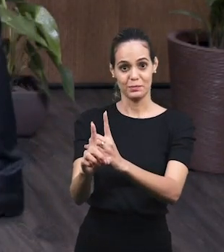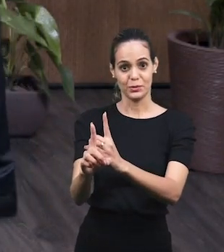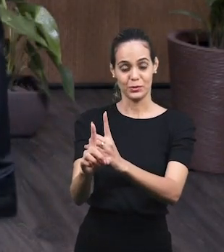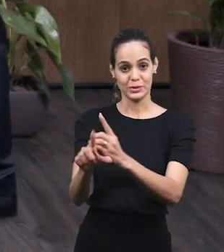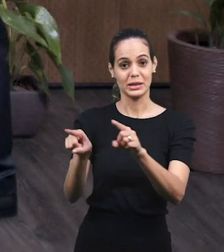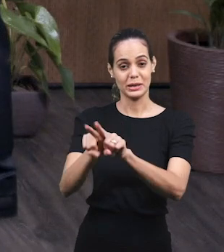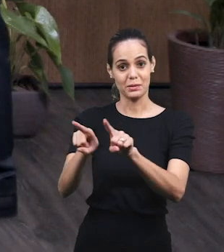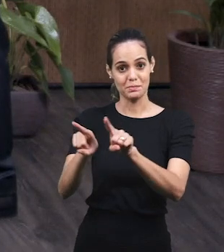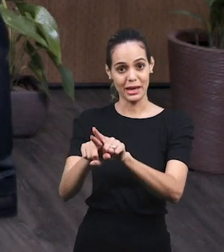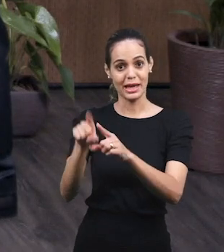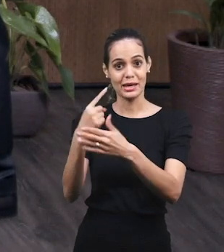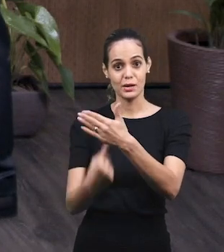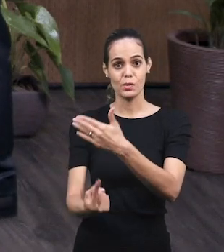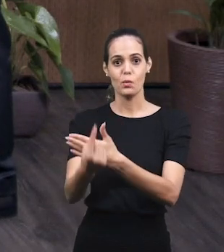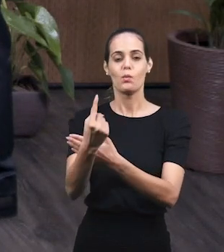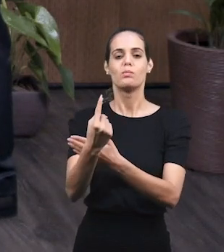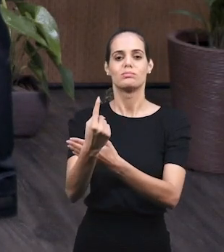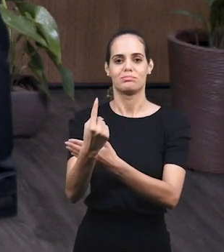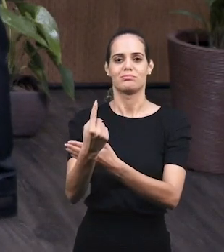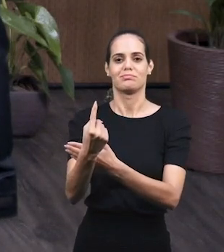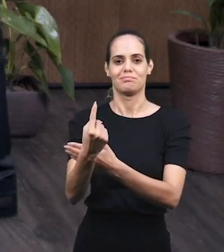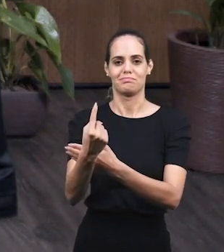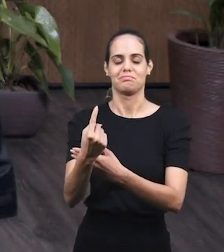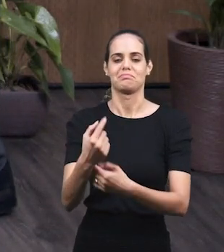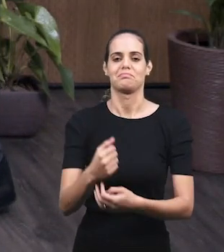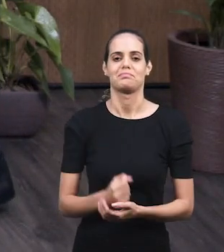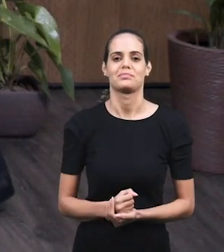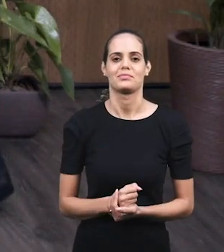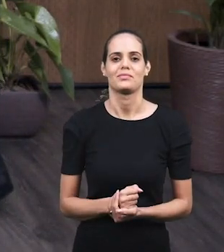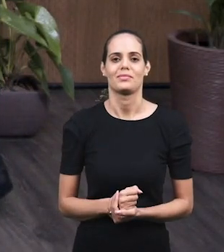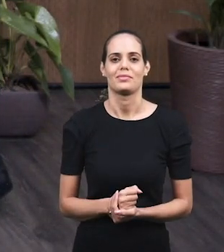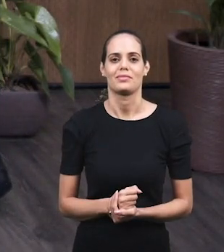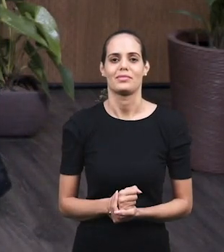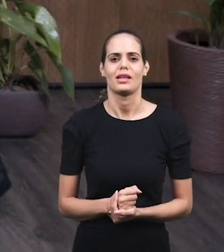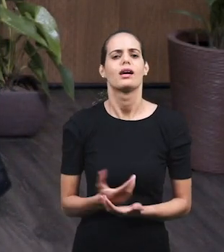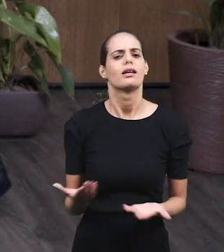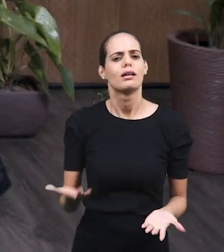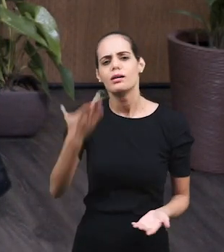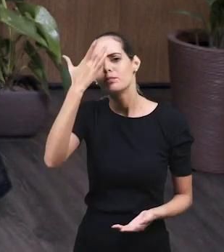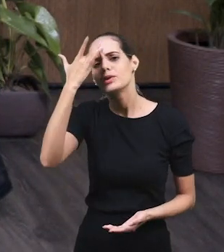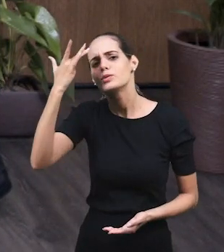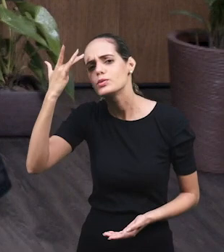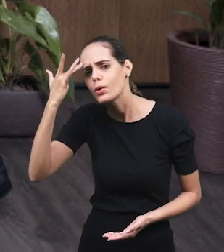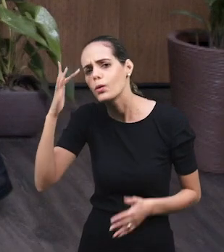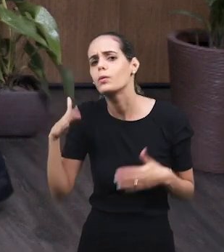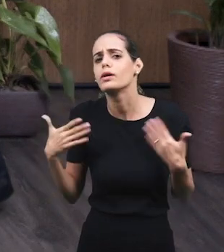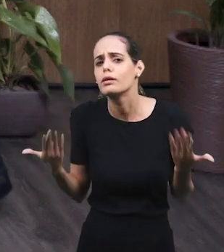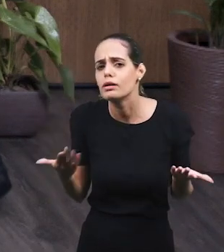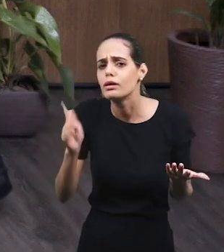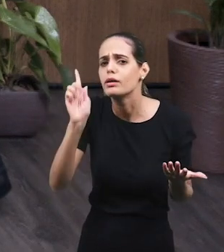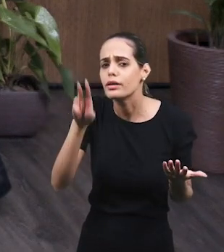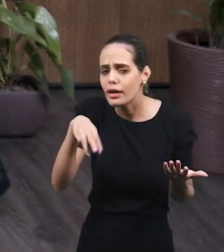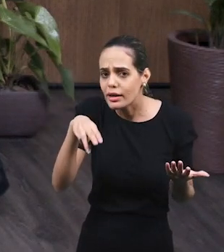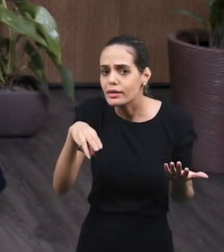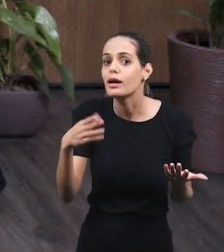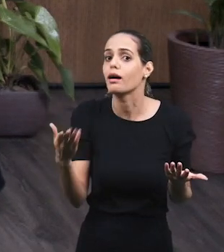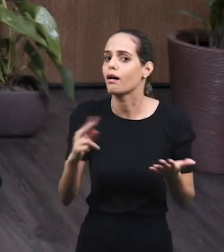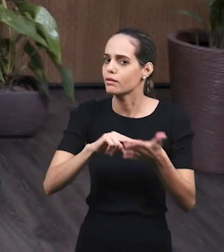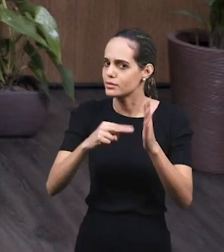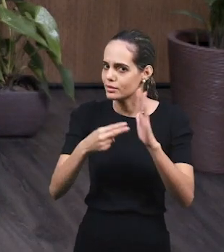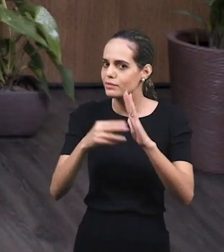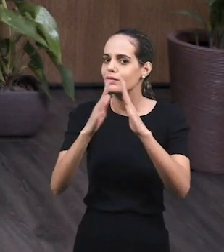étaient bénis, afin qu'eux aussi soient un. Cela parlait de la communion déjà. Voici la prière.